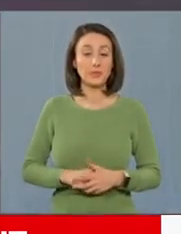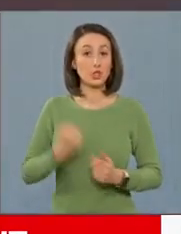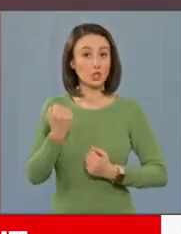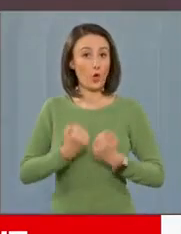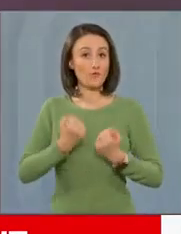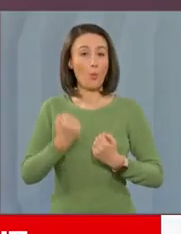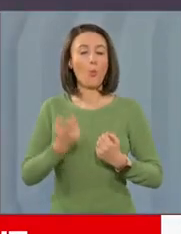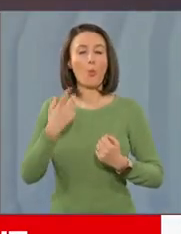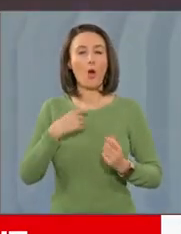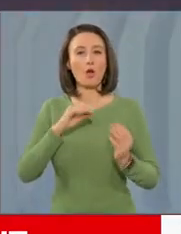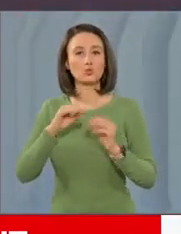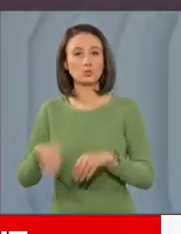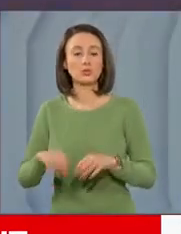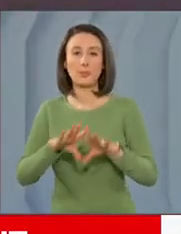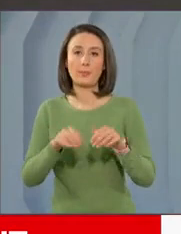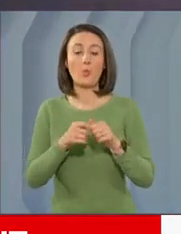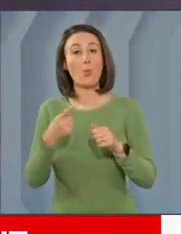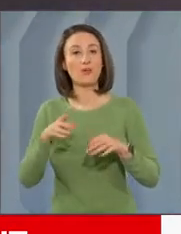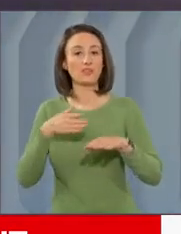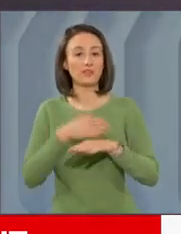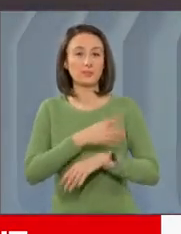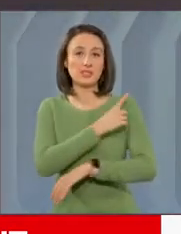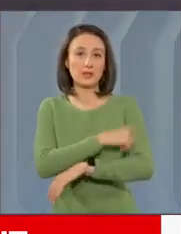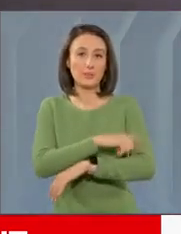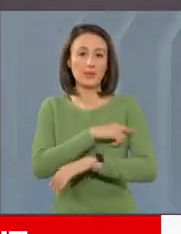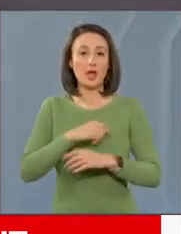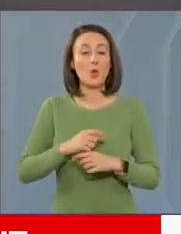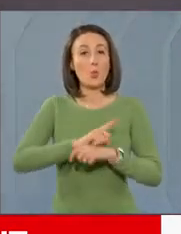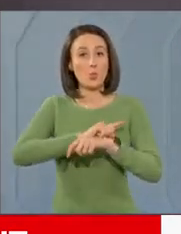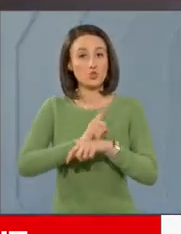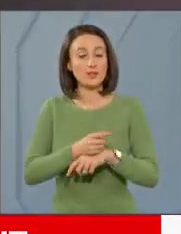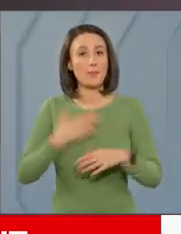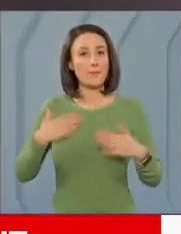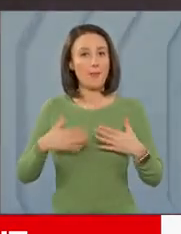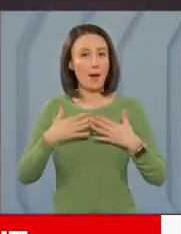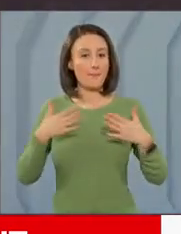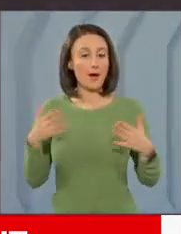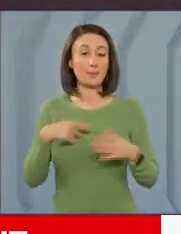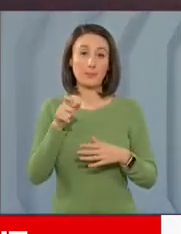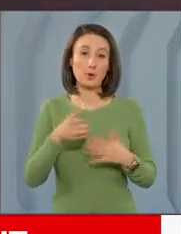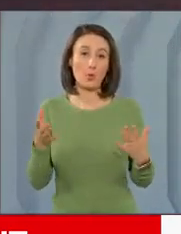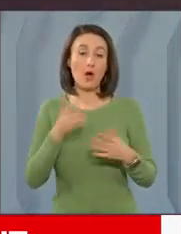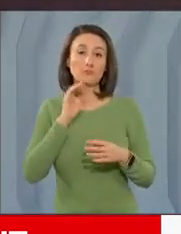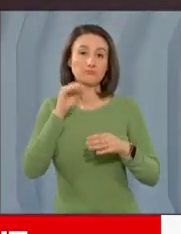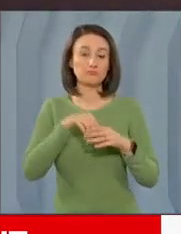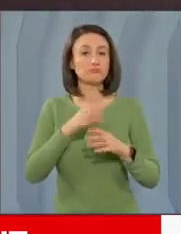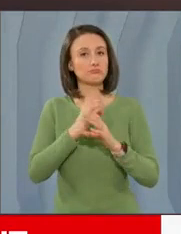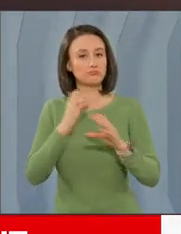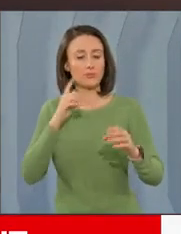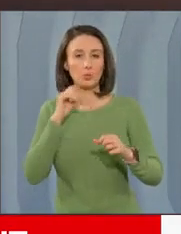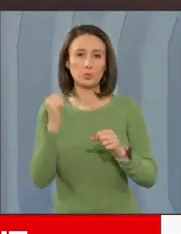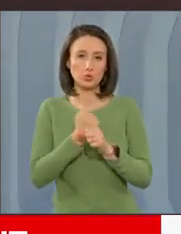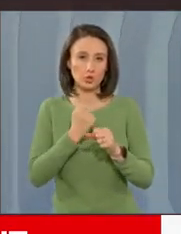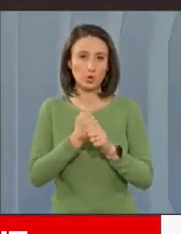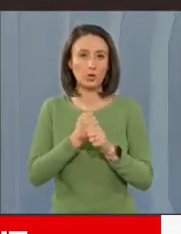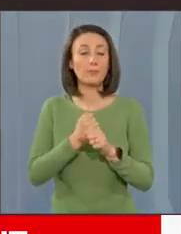Șoferul mașinii a fost transportat alături de alte victime la Spitalul Județean de Urgență Baia Mare. Persoanele care se aflau în autobuz erau muncitori